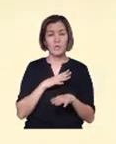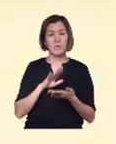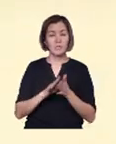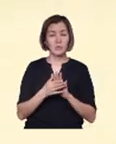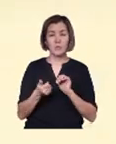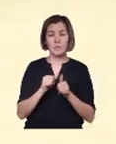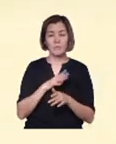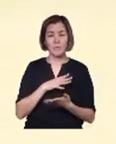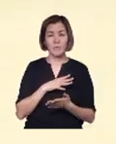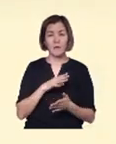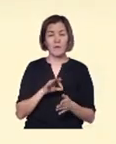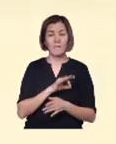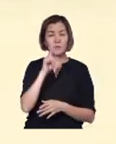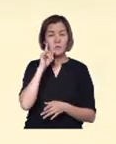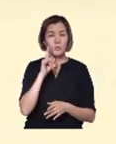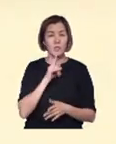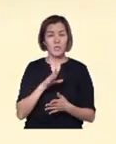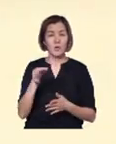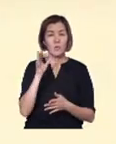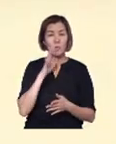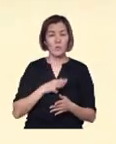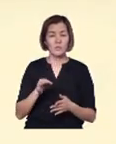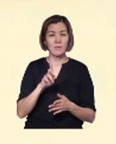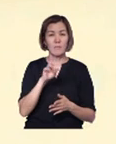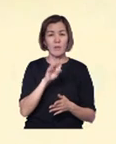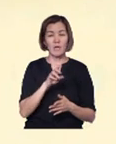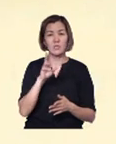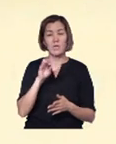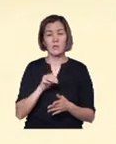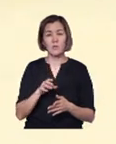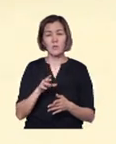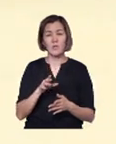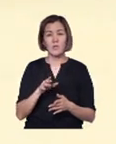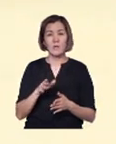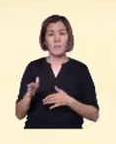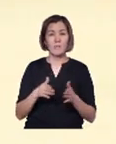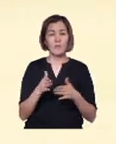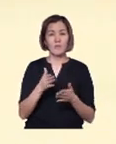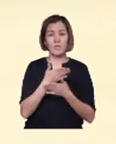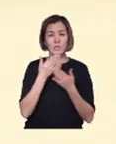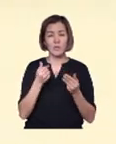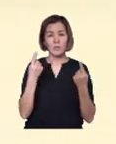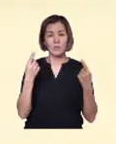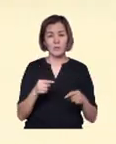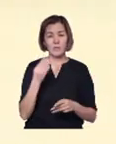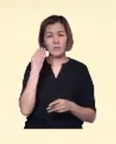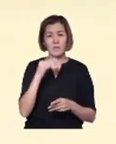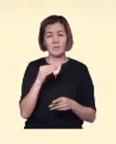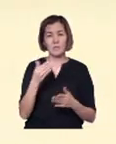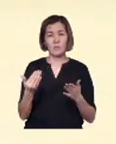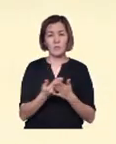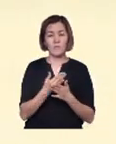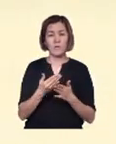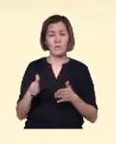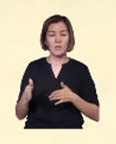Взять, к примеру, Восточный Казахстан или озеро Балхаш и Алаколь. У нас нет нормальных подъездных путей. Зная, что качественные и современные